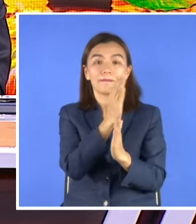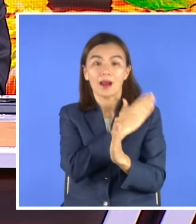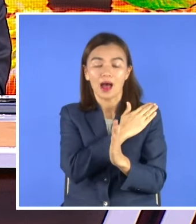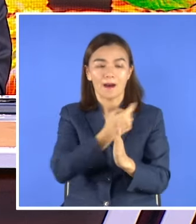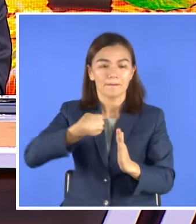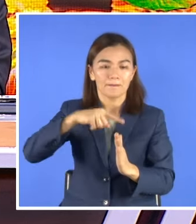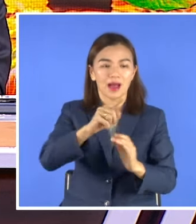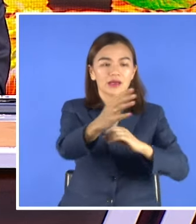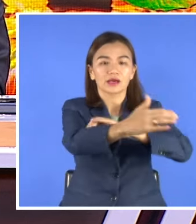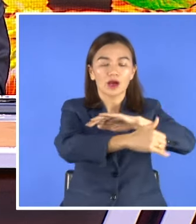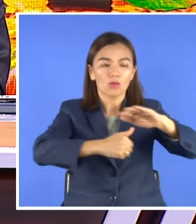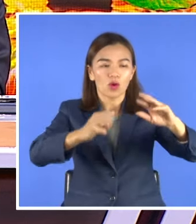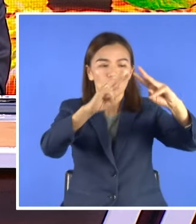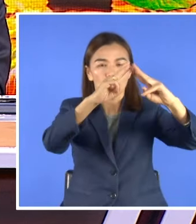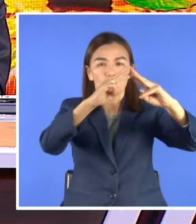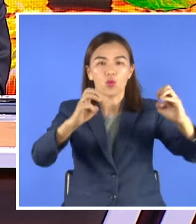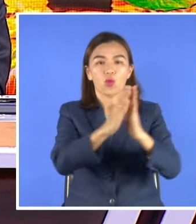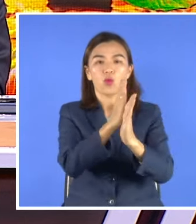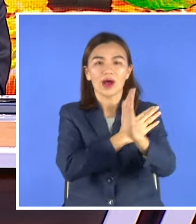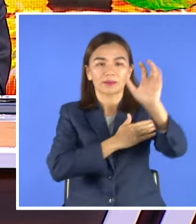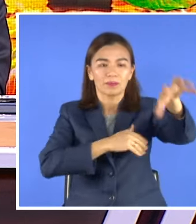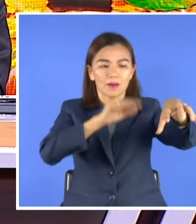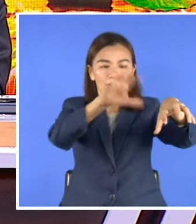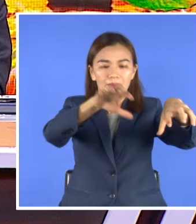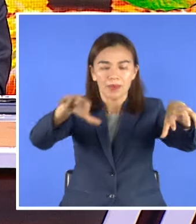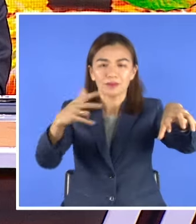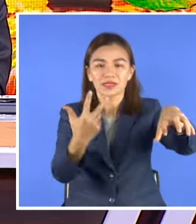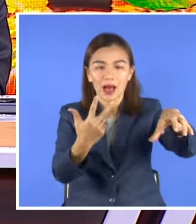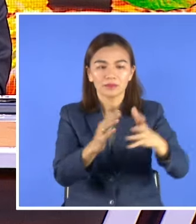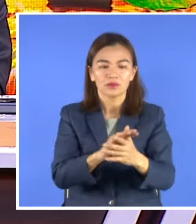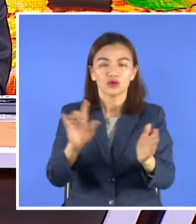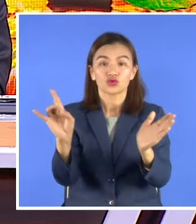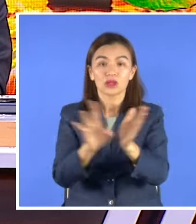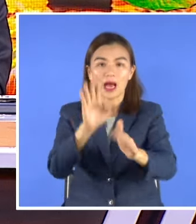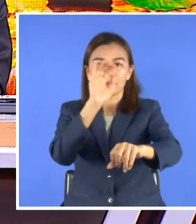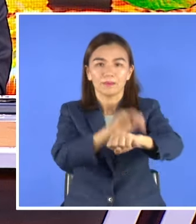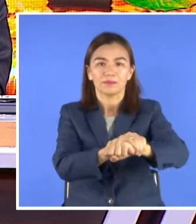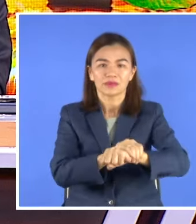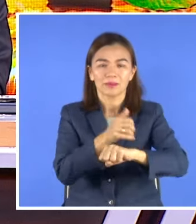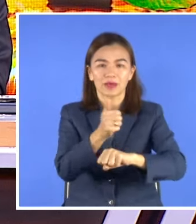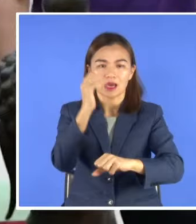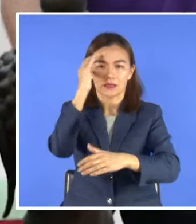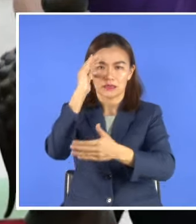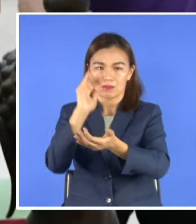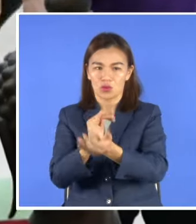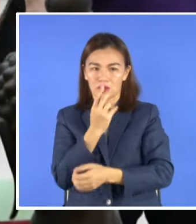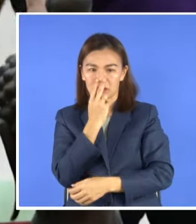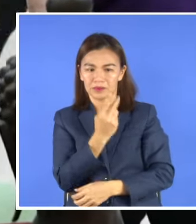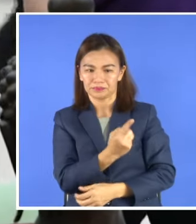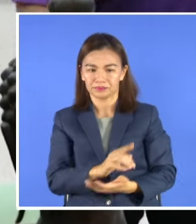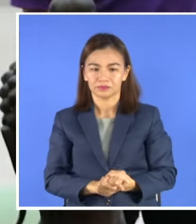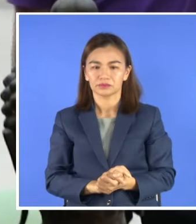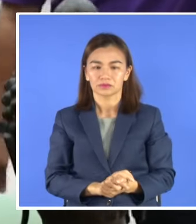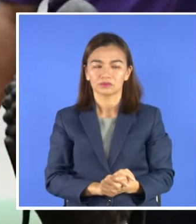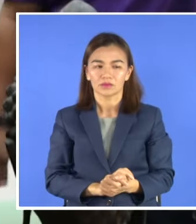เนี่ย3วัดดังสุดท้ายถูกจับนะฮะนี่นะครับเป็นภาพที่ตำรวจเนี่ยไปรวบคาผ้าเหลืองเลยตอนนี้ไม่